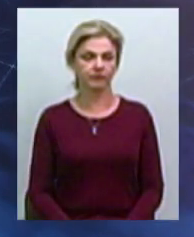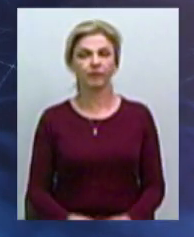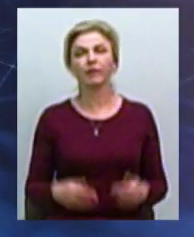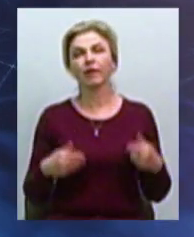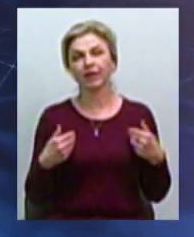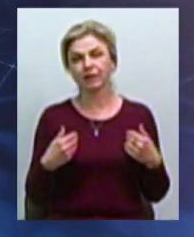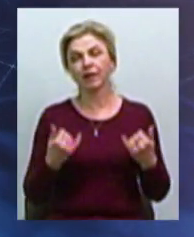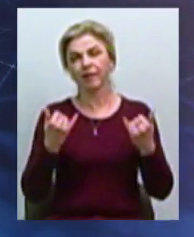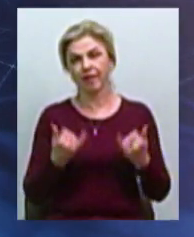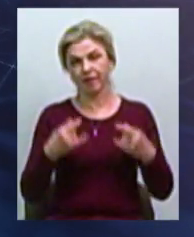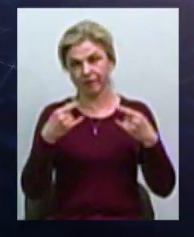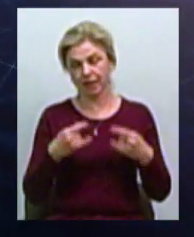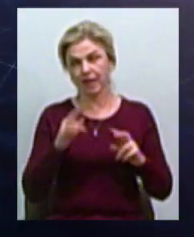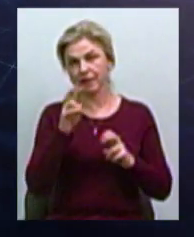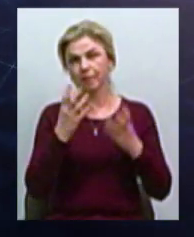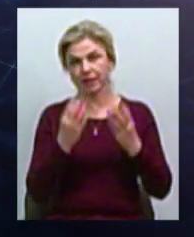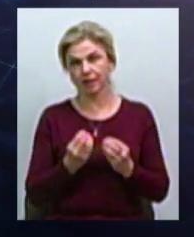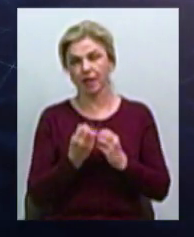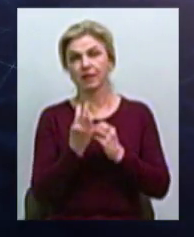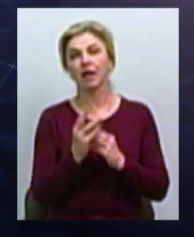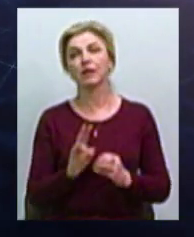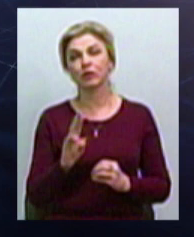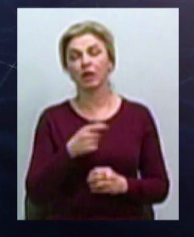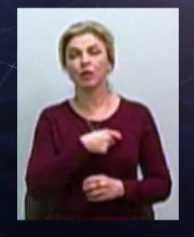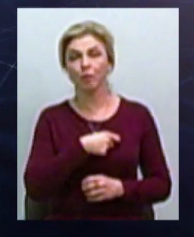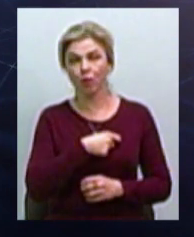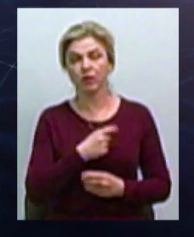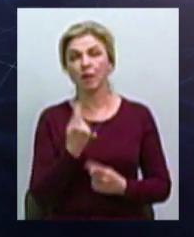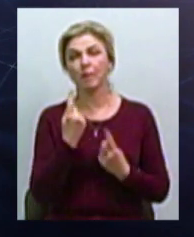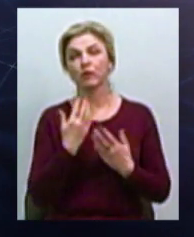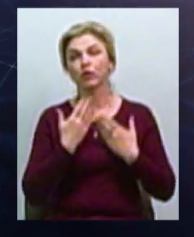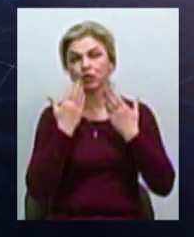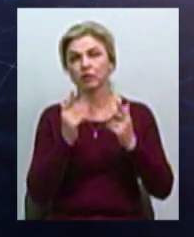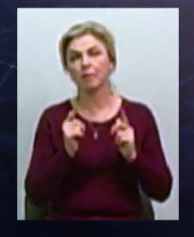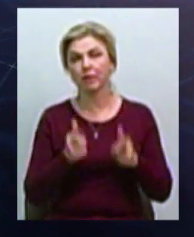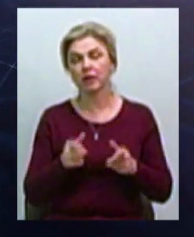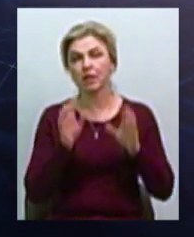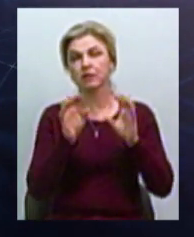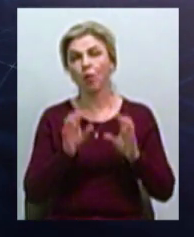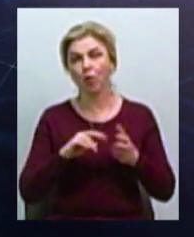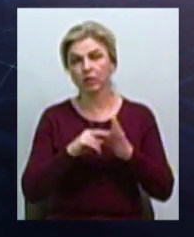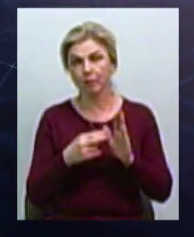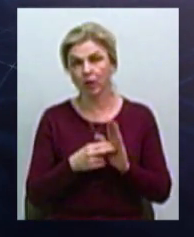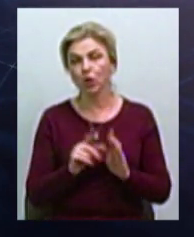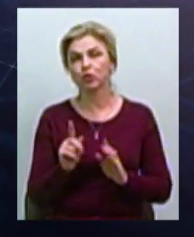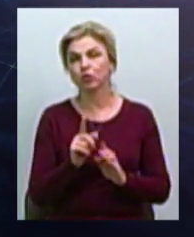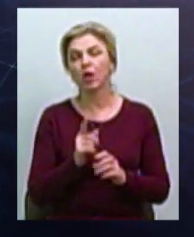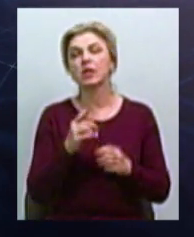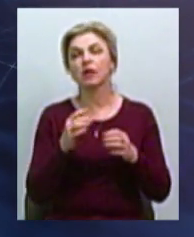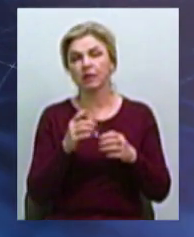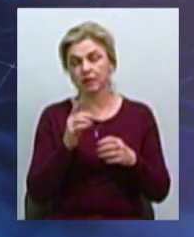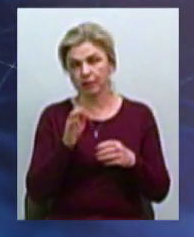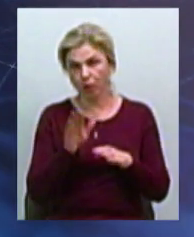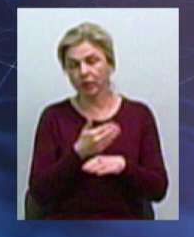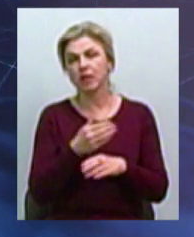вітаю в прямому ефірі «Тема дня». 13 листопада депутати Верховної Ради у першому читанні підтримали законопроєкт, який передбачає скасування мораторію на